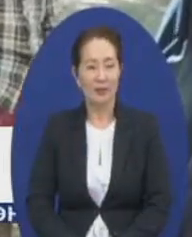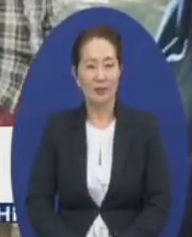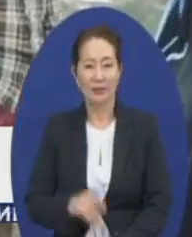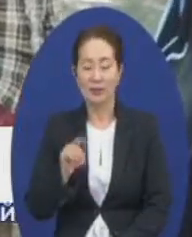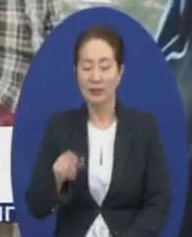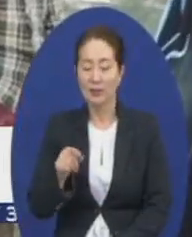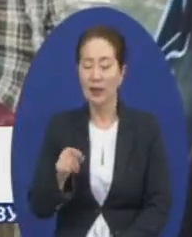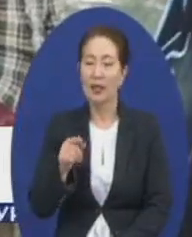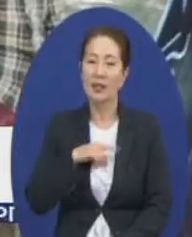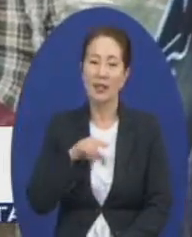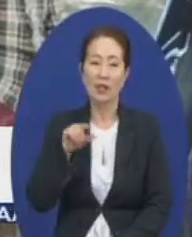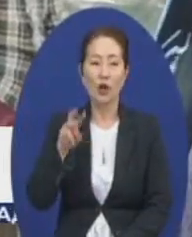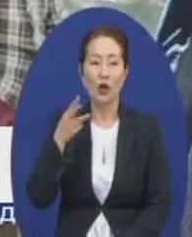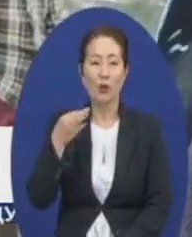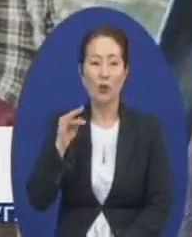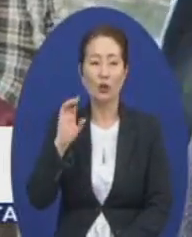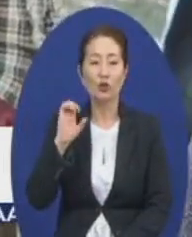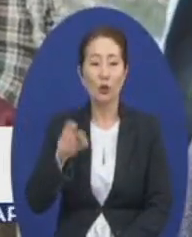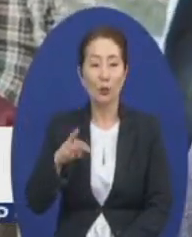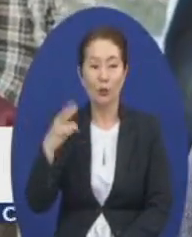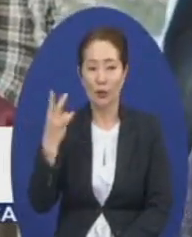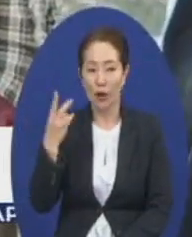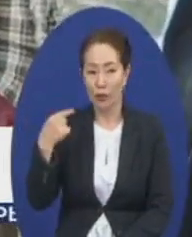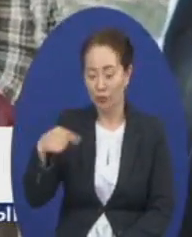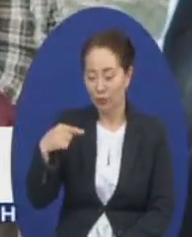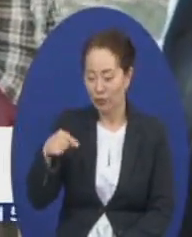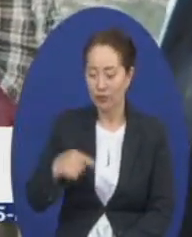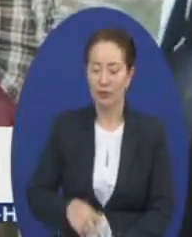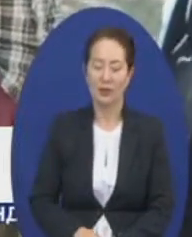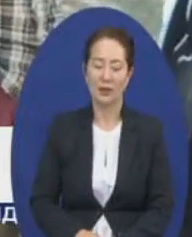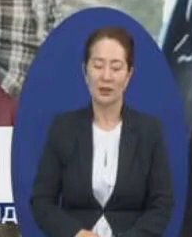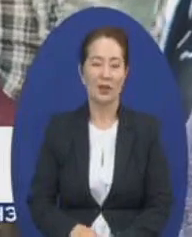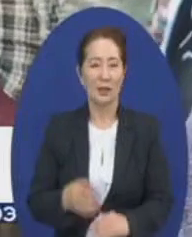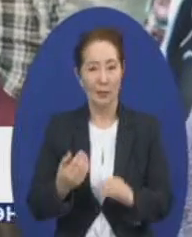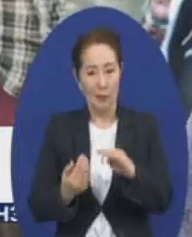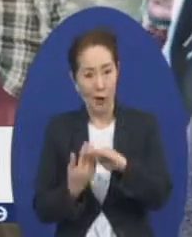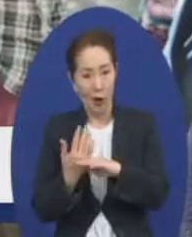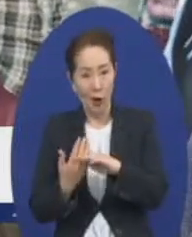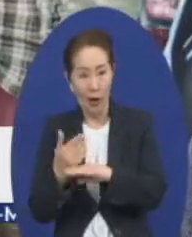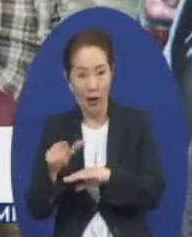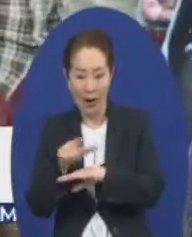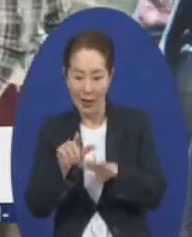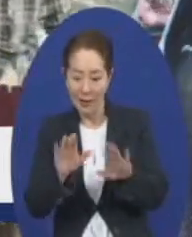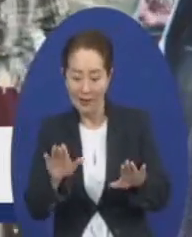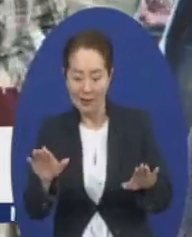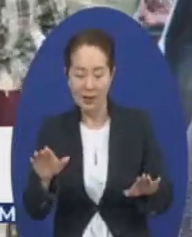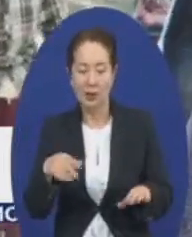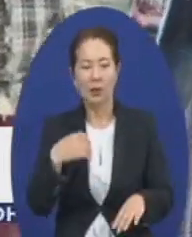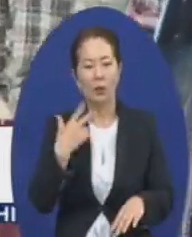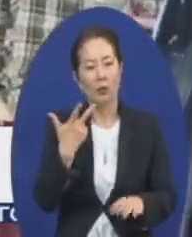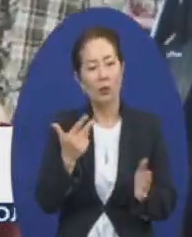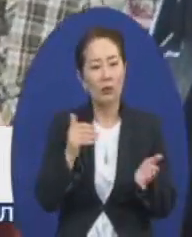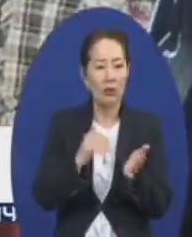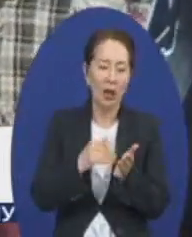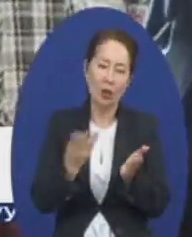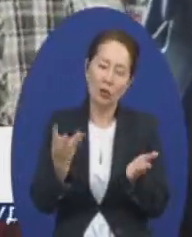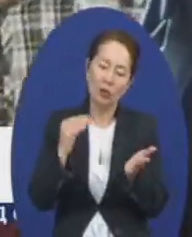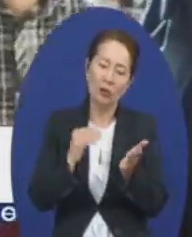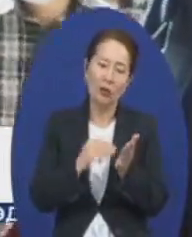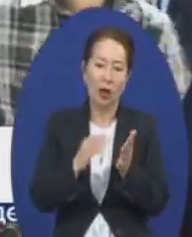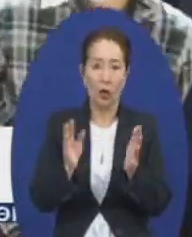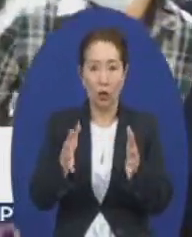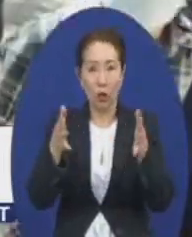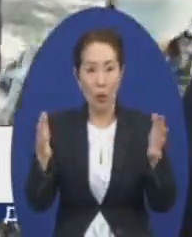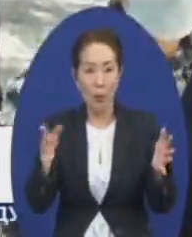одоо боллоо. Тэгээд энэ бол одоо Мөрөн сумын ногоочдын цаашдын одоо тарьж байгаа ногоон талбайг 3-4 дахин